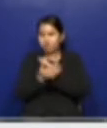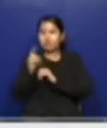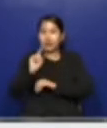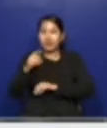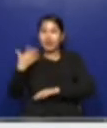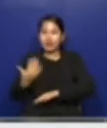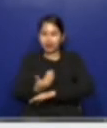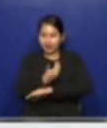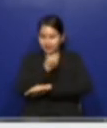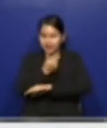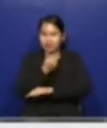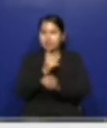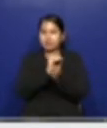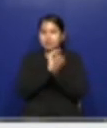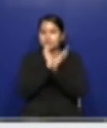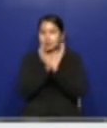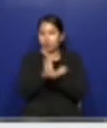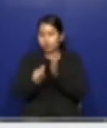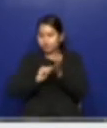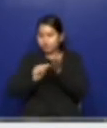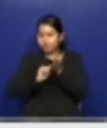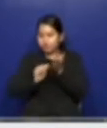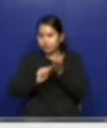ด้านการเมือง